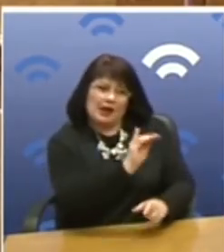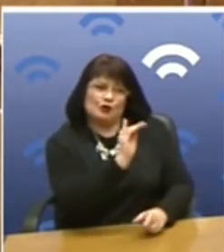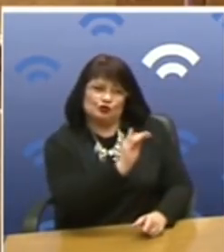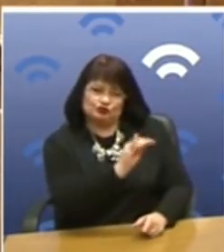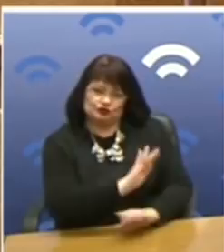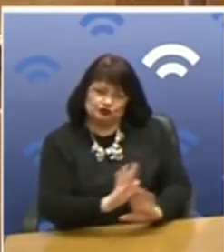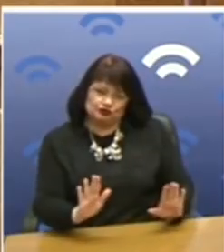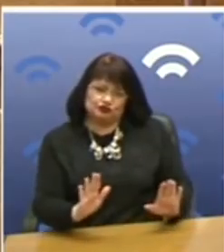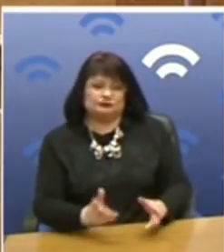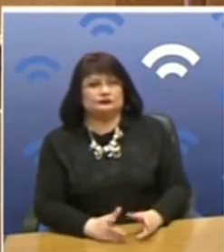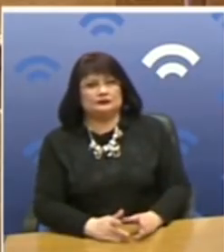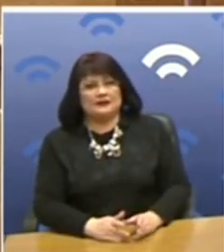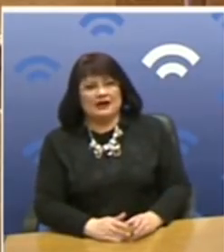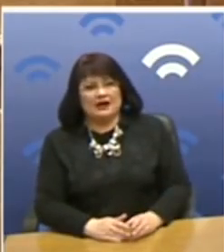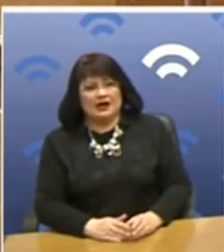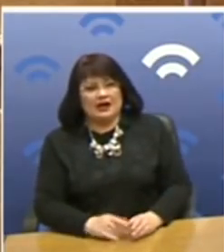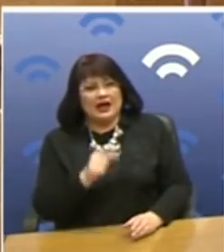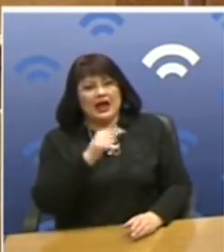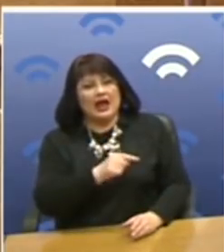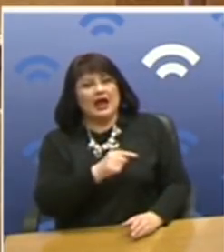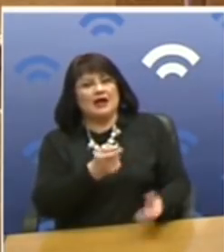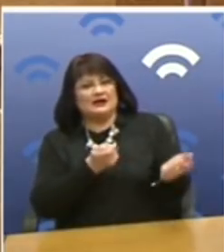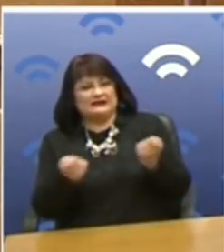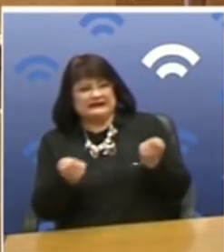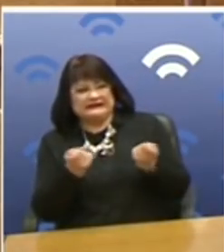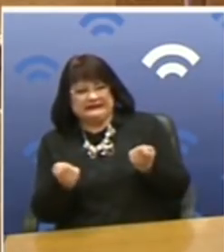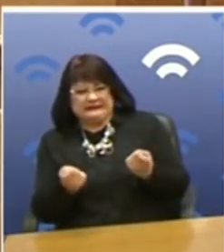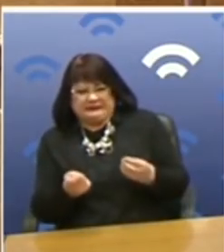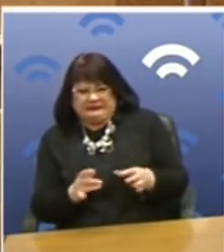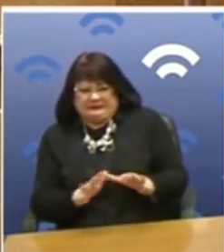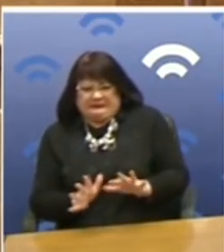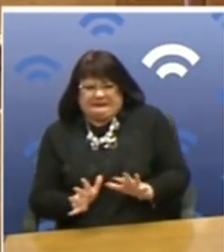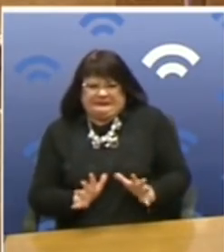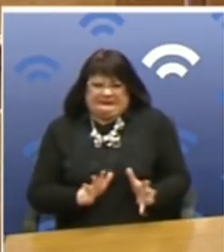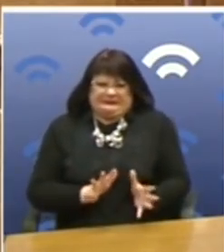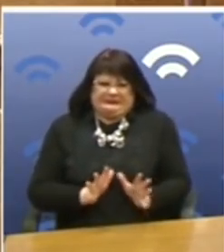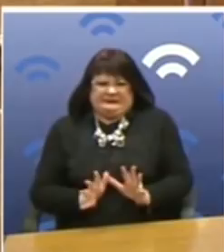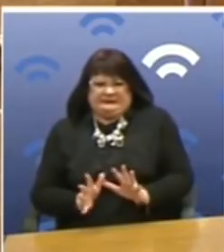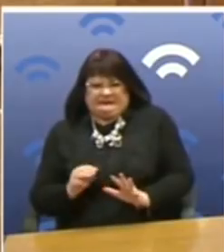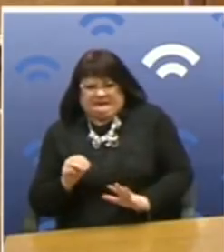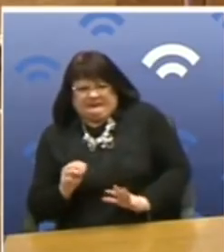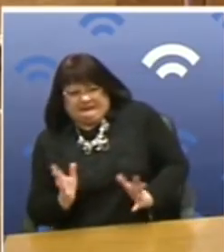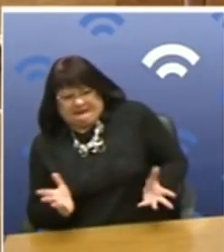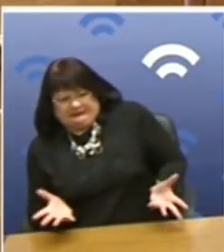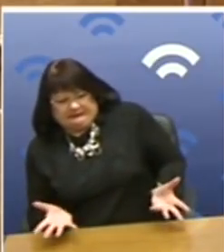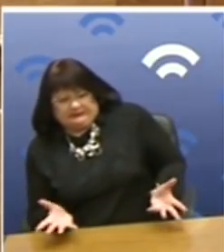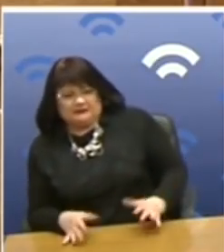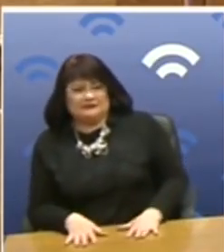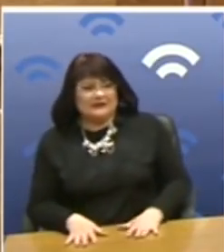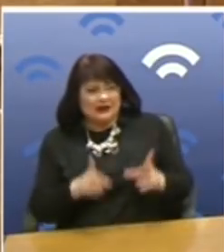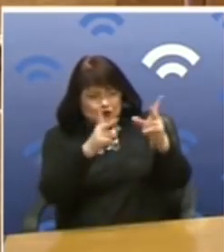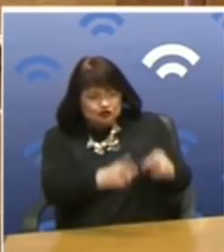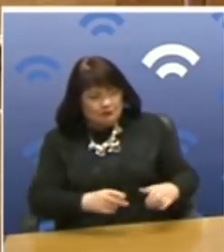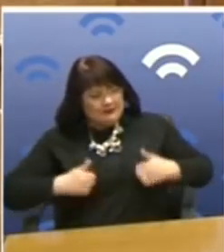την ανθυγιεινή διαχείριση της μιζέριας. Σταματήστε να παίζετε με τις αγωνίες του